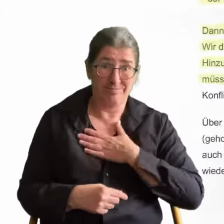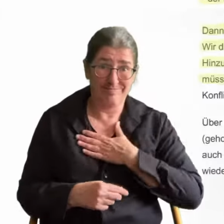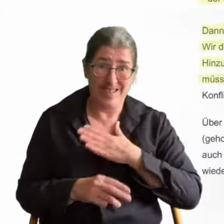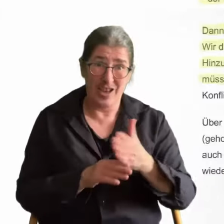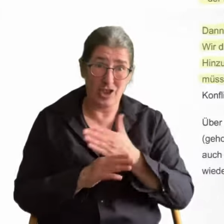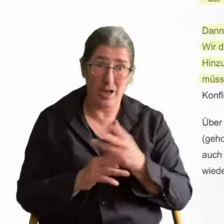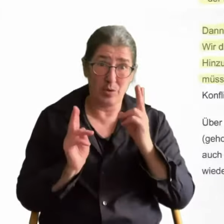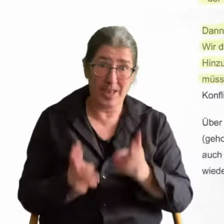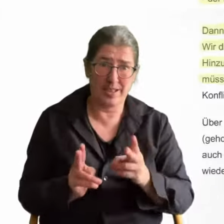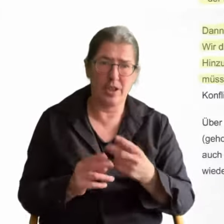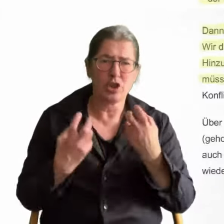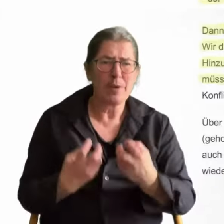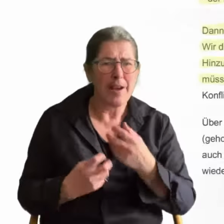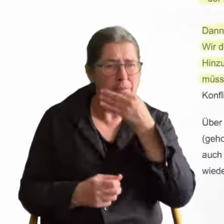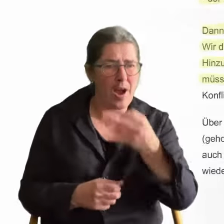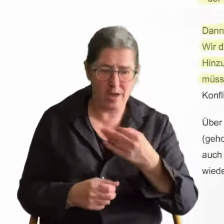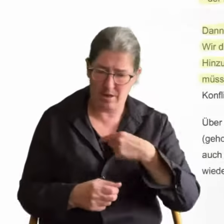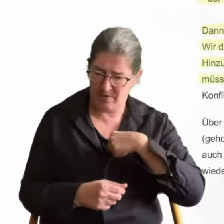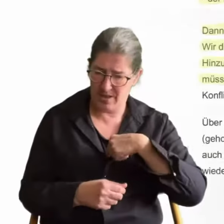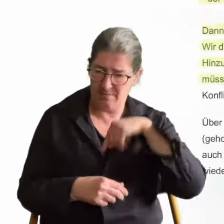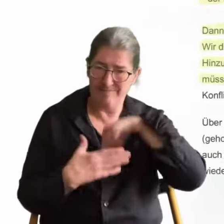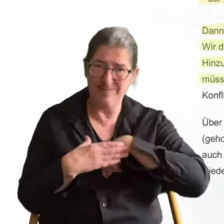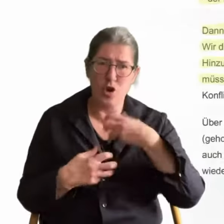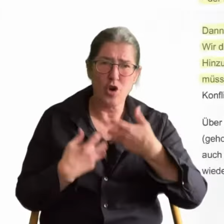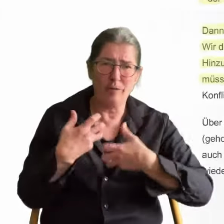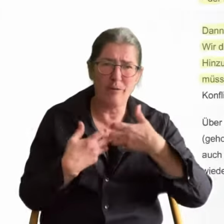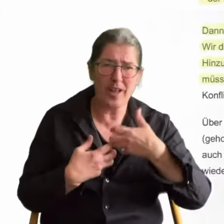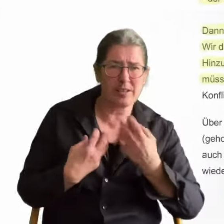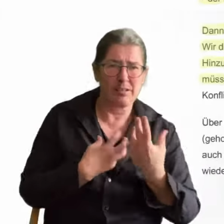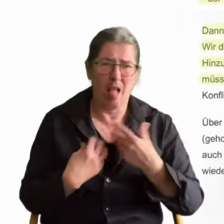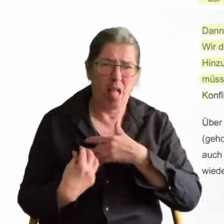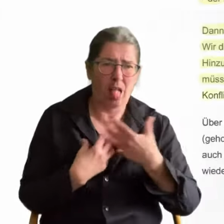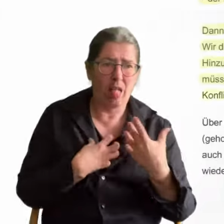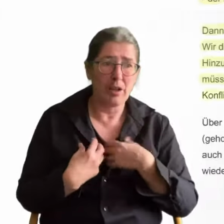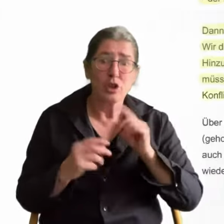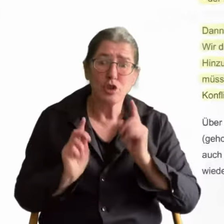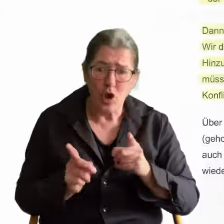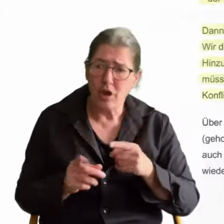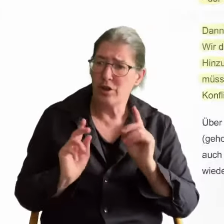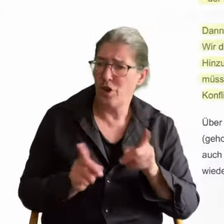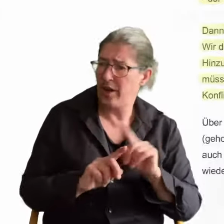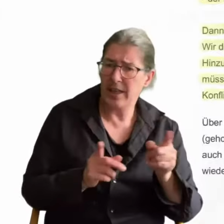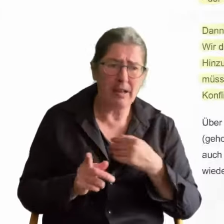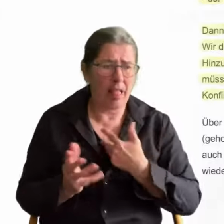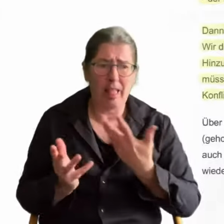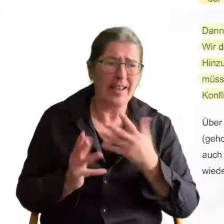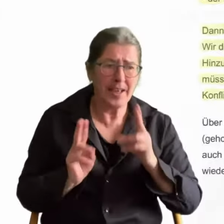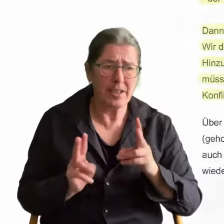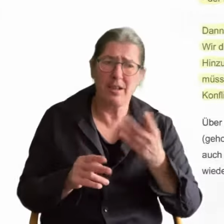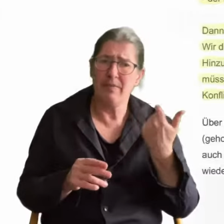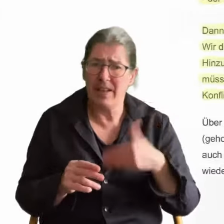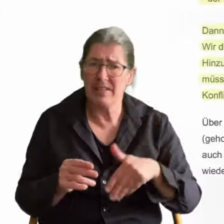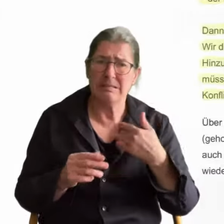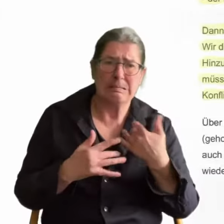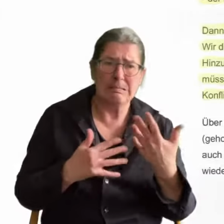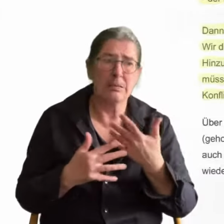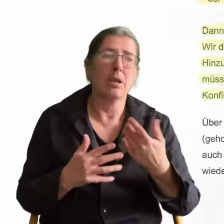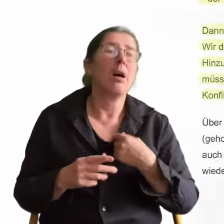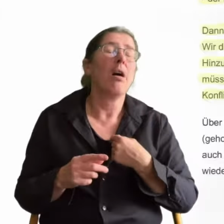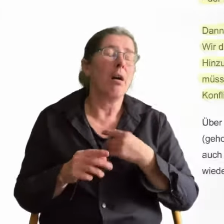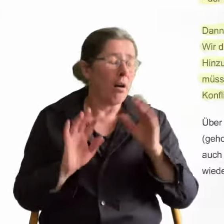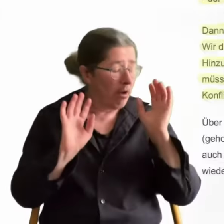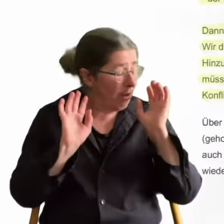frage und diesem inneren konflikt also diesen hin und her ja soll ich das jetzt machen soll ich das nicht machen dem gehen